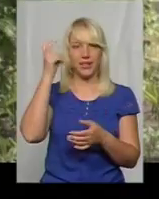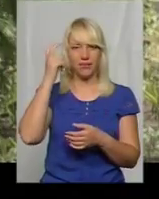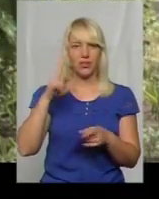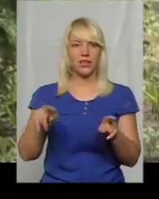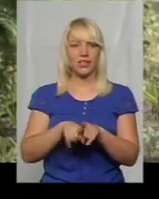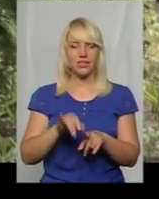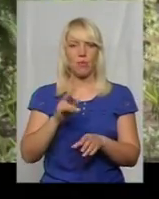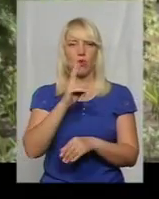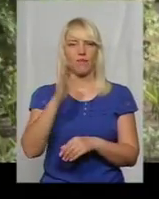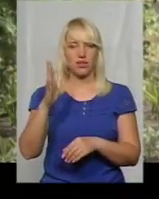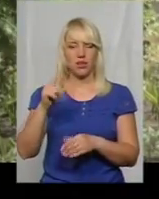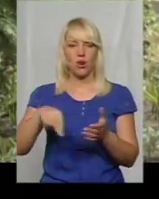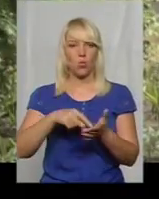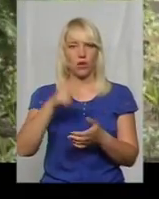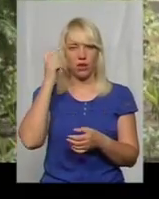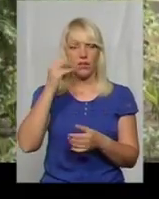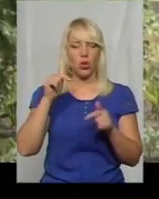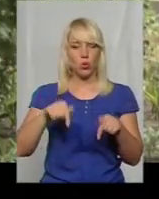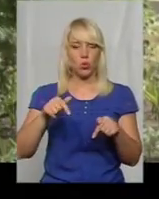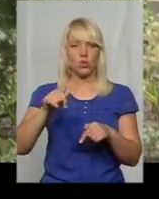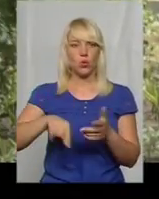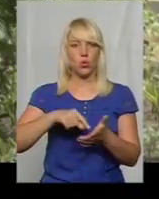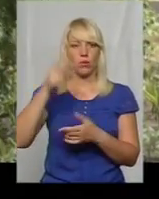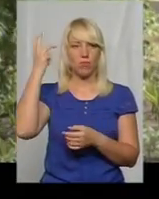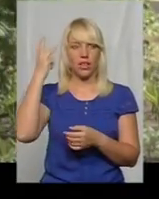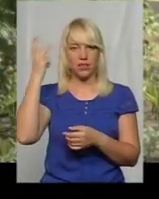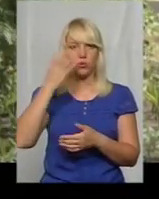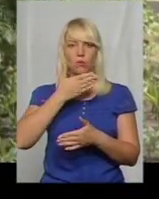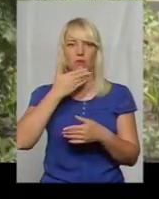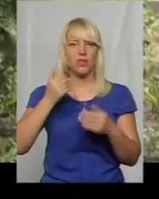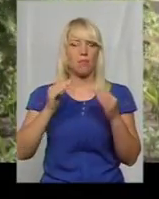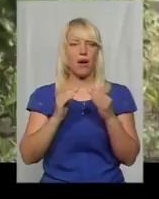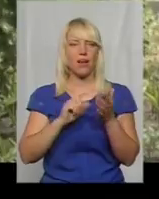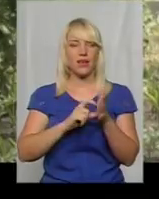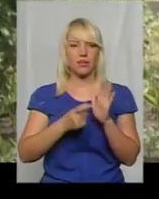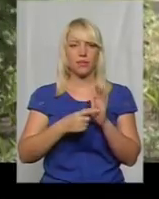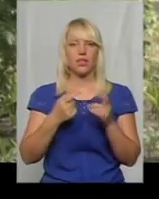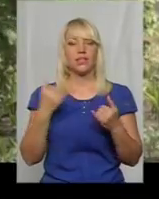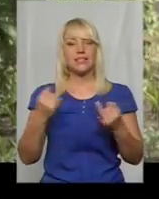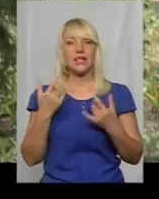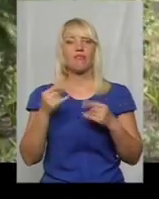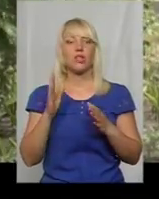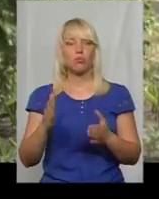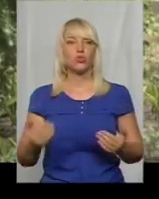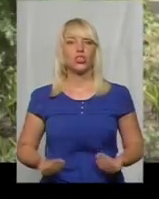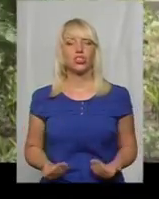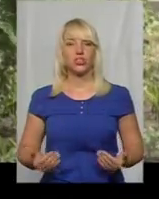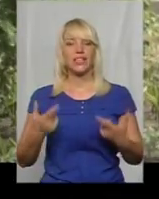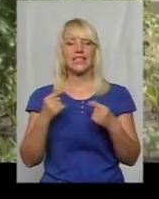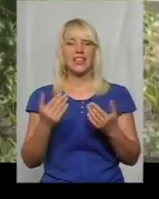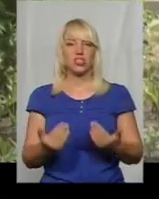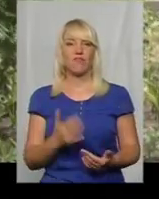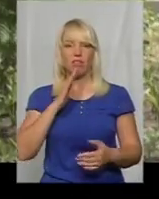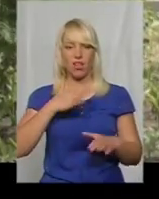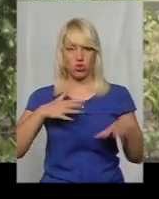і квартири в Києві. Тобто тут у Хмельницькому немає нерухомості. Цікаво, до речі, де буде жити наш, де живе вже наш